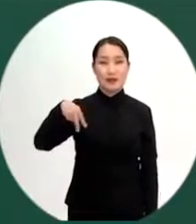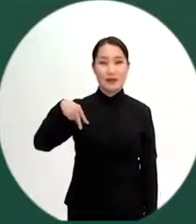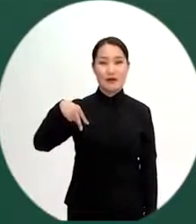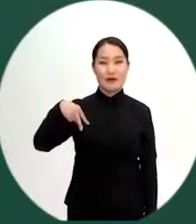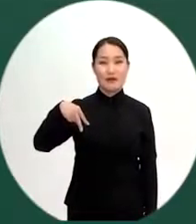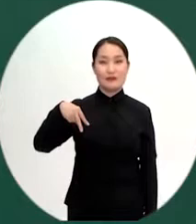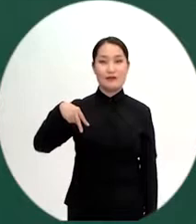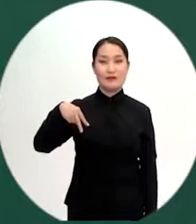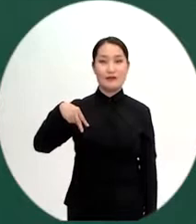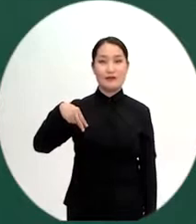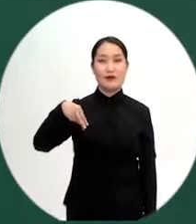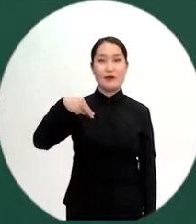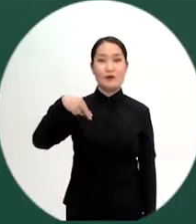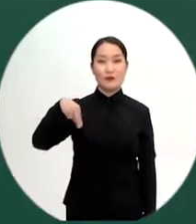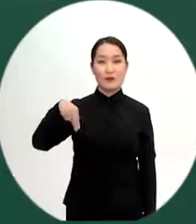лавак,